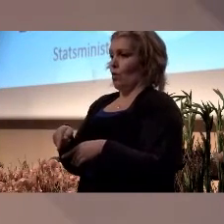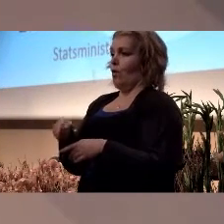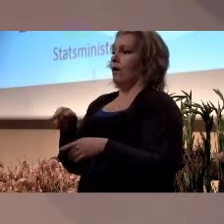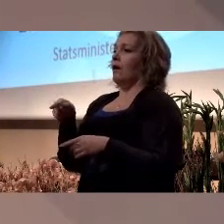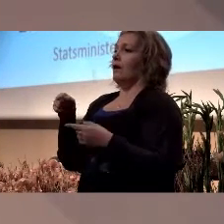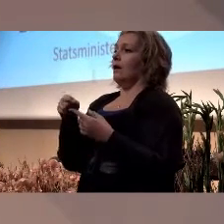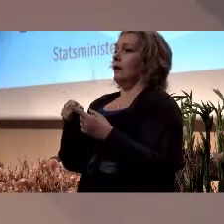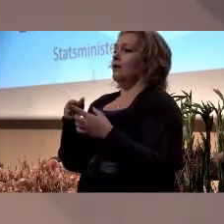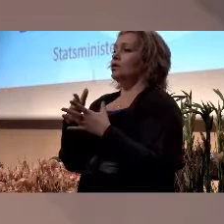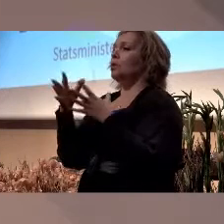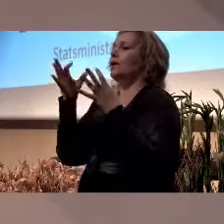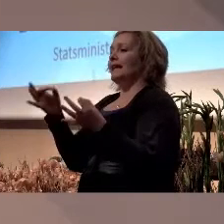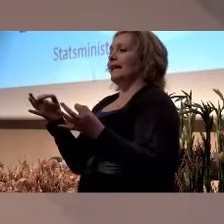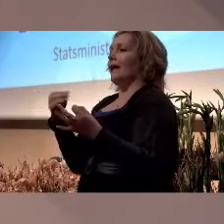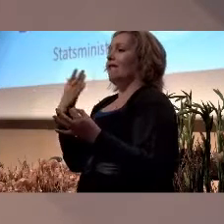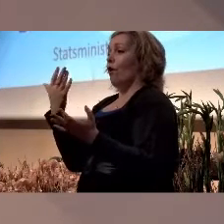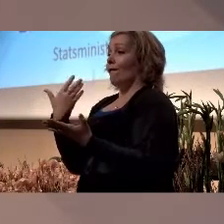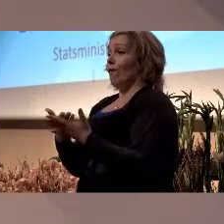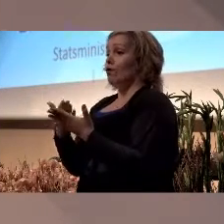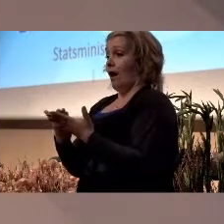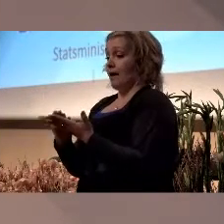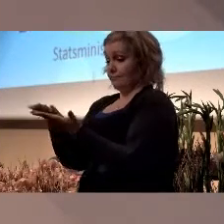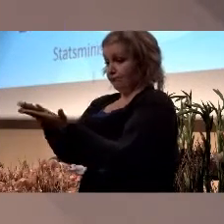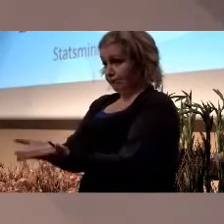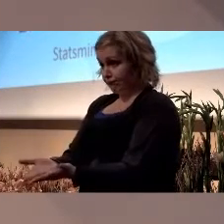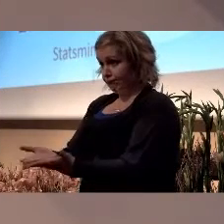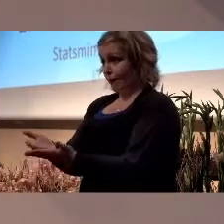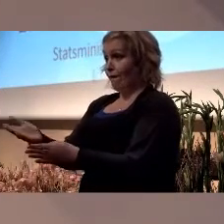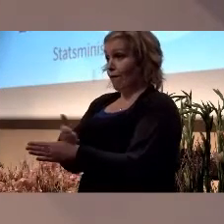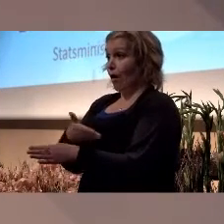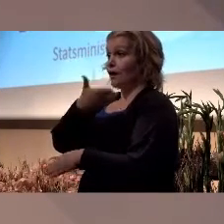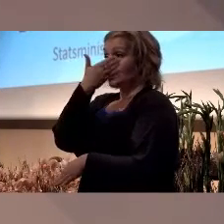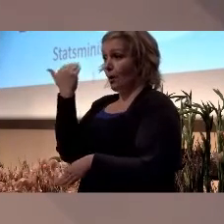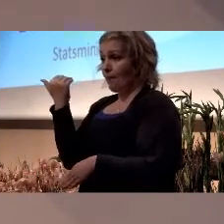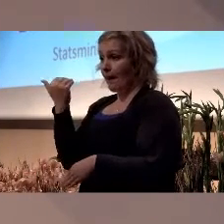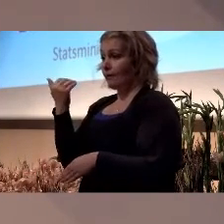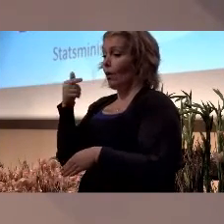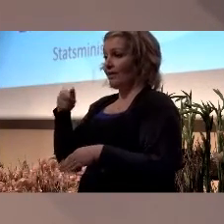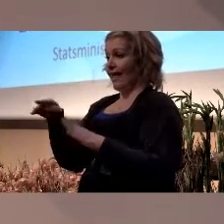mange år, så vil Stortinget få dette forslaget forelagt før sommeren.